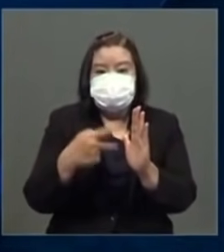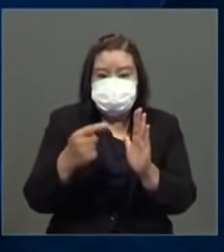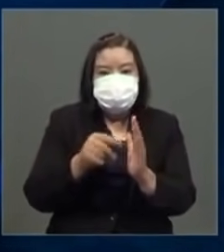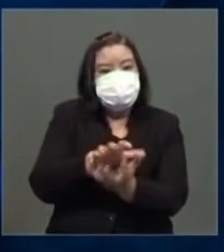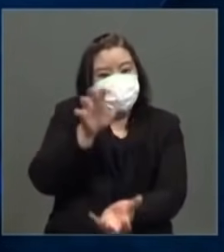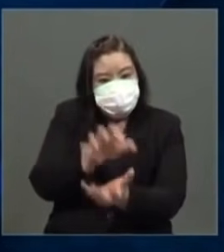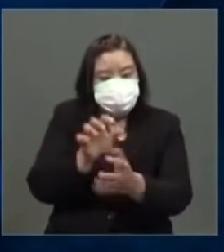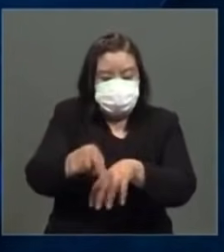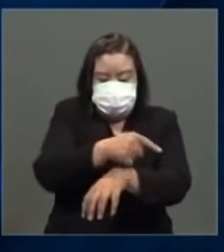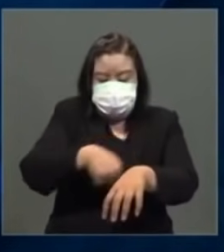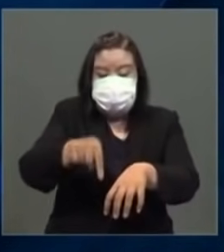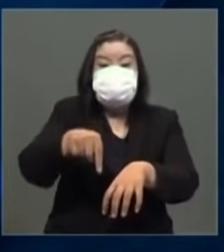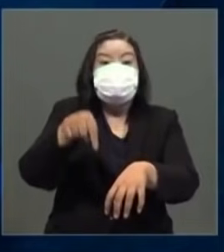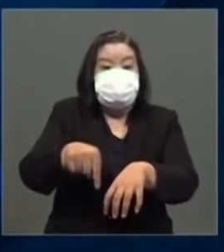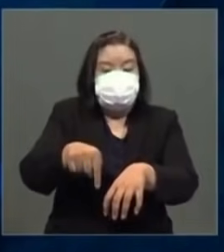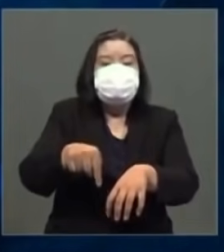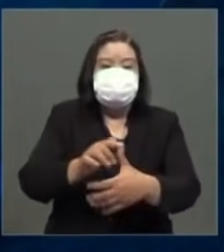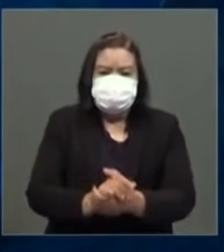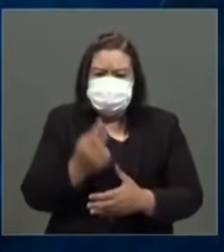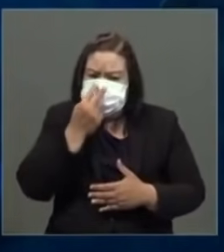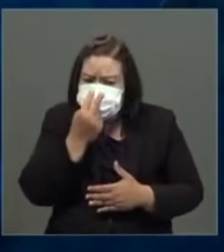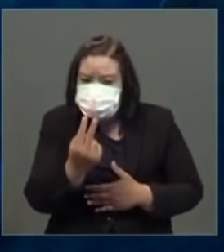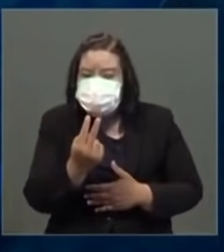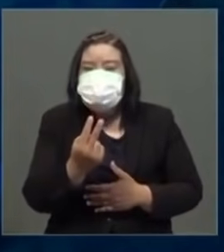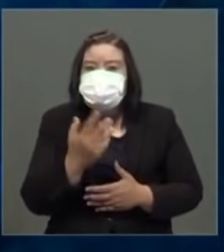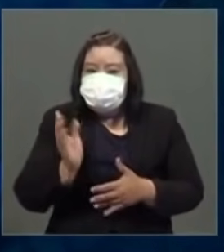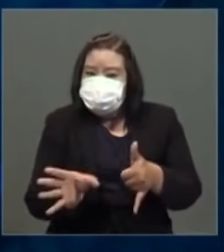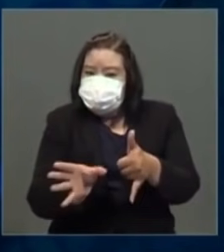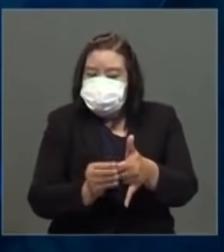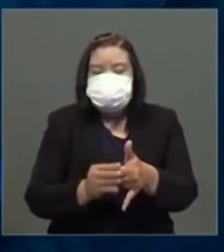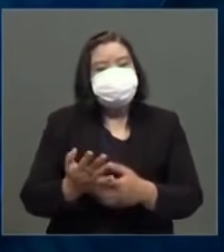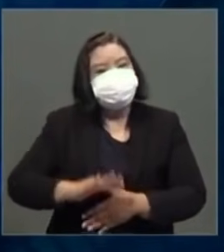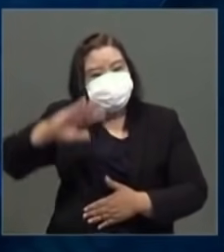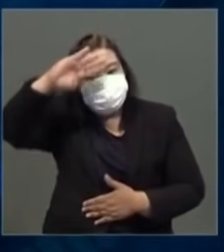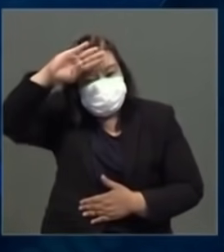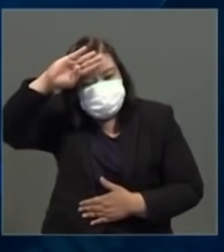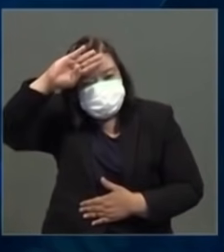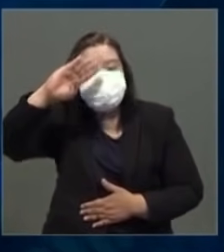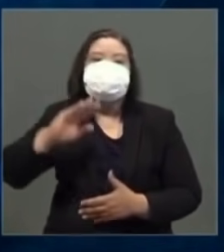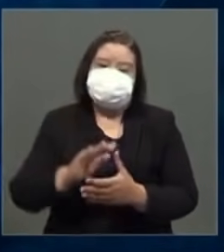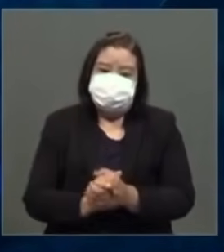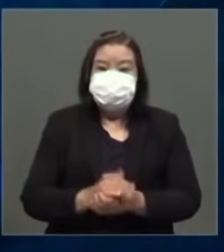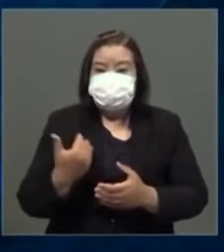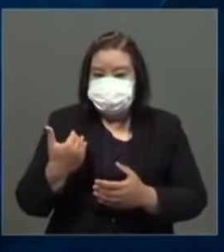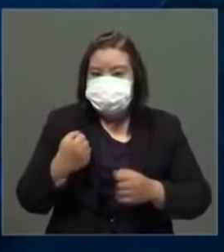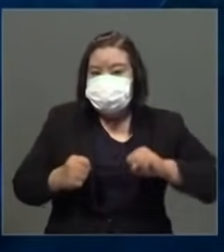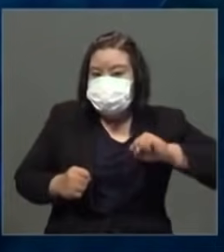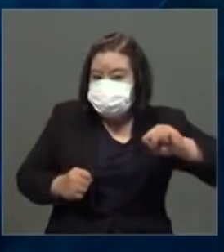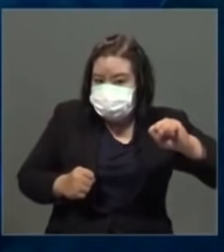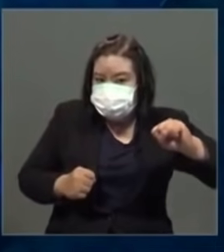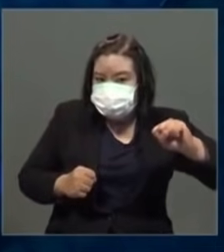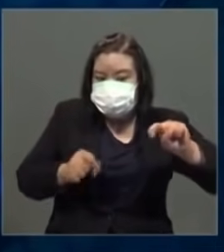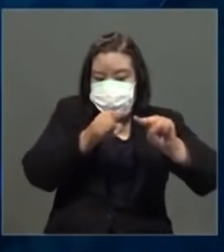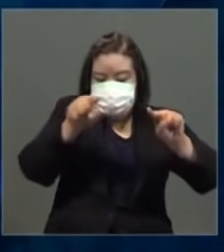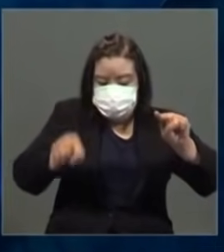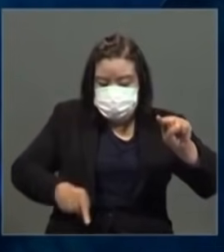ว่ากลุ่มที่มีอาการต่างๆเนี่ยเส้นทะแยงขึ้นซ้ายมือในกล่องกราฟสีดำเนี่ย